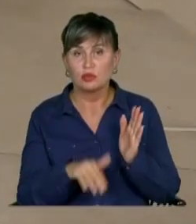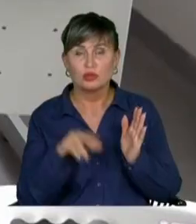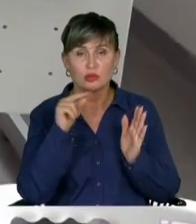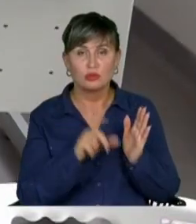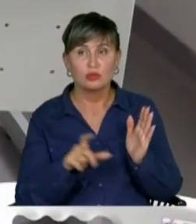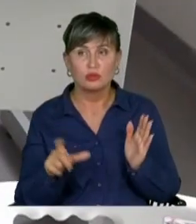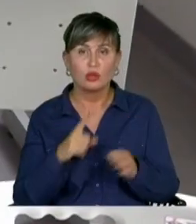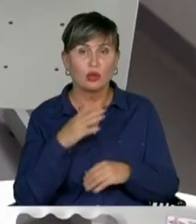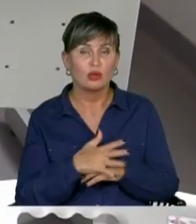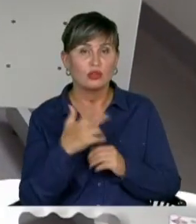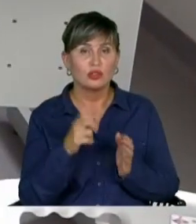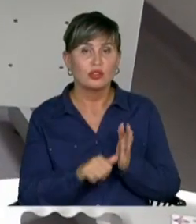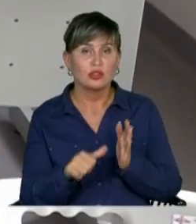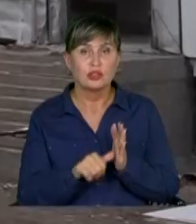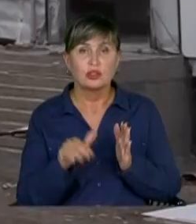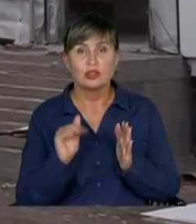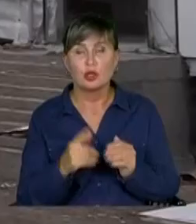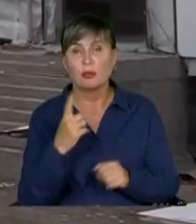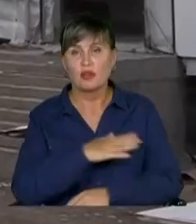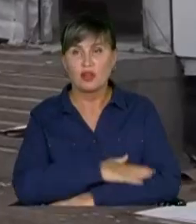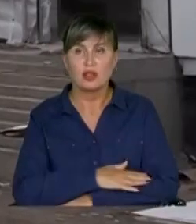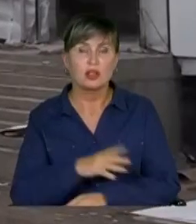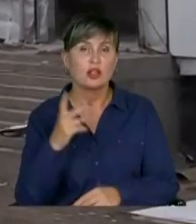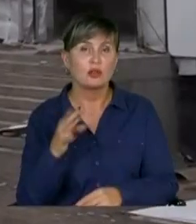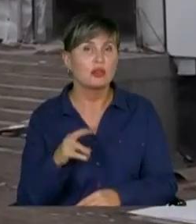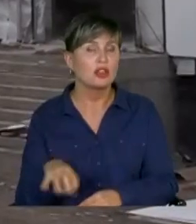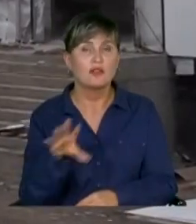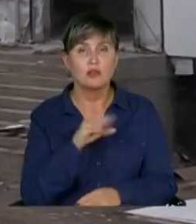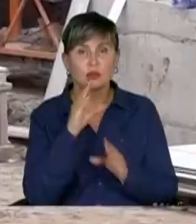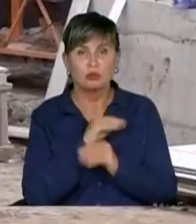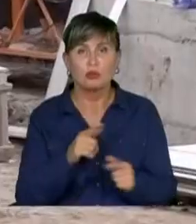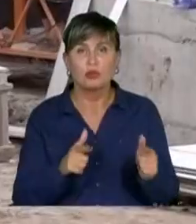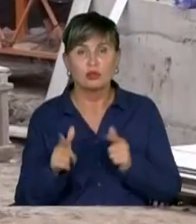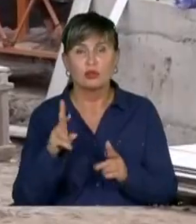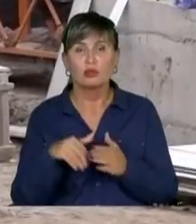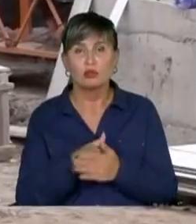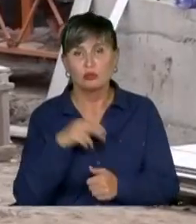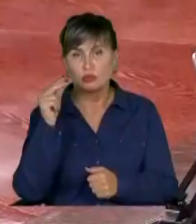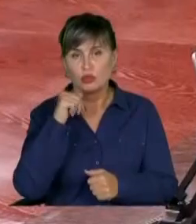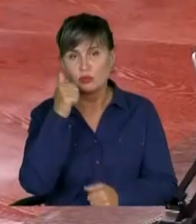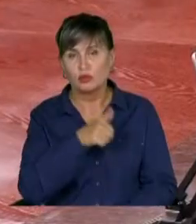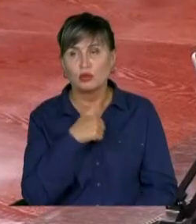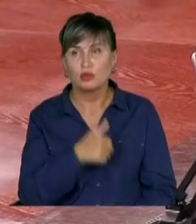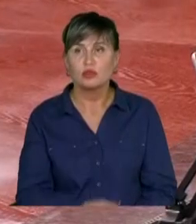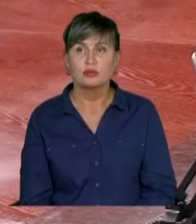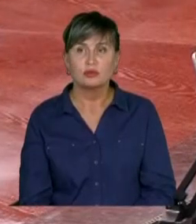Из них около 360 тысяч первоклассники. Однако не везде успевают подготовиться к новому учебному году.